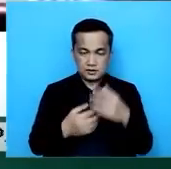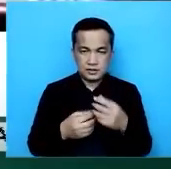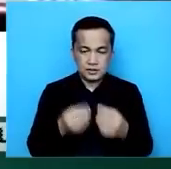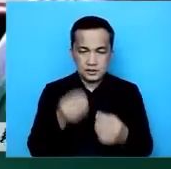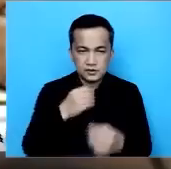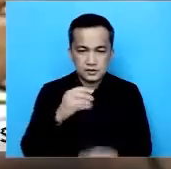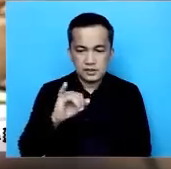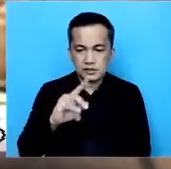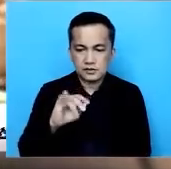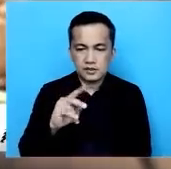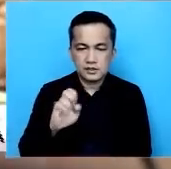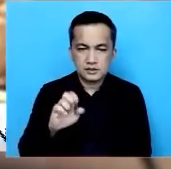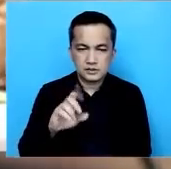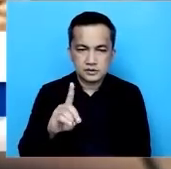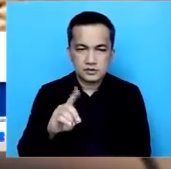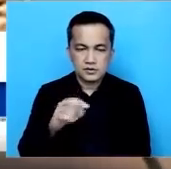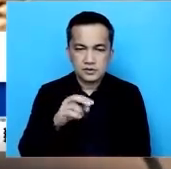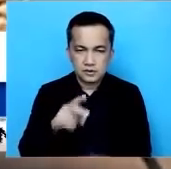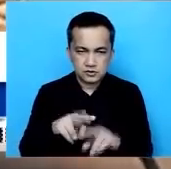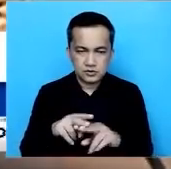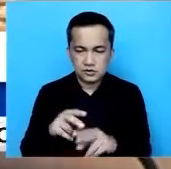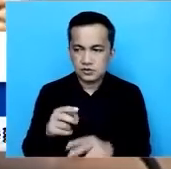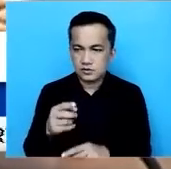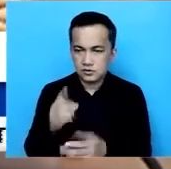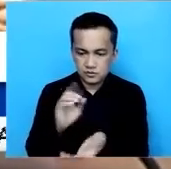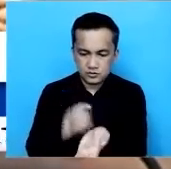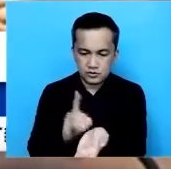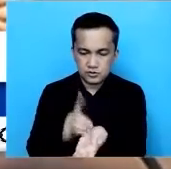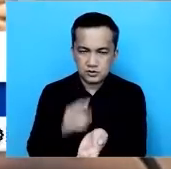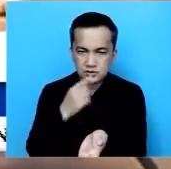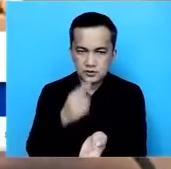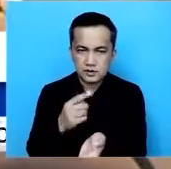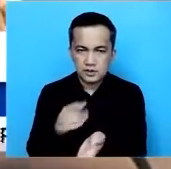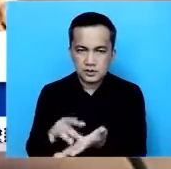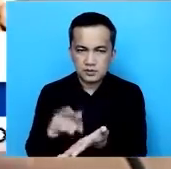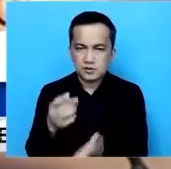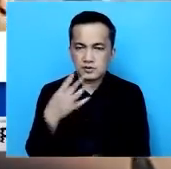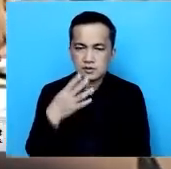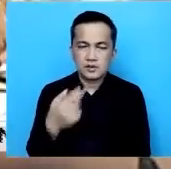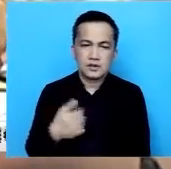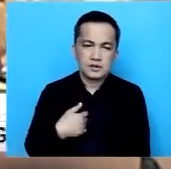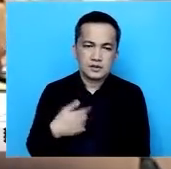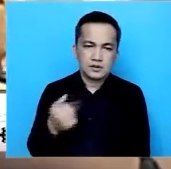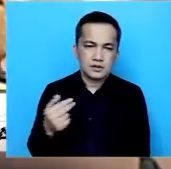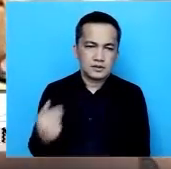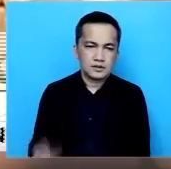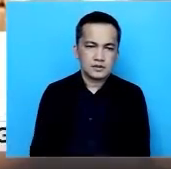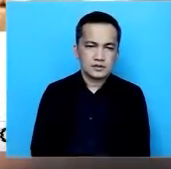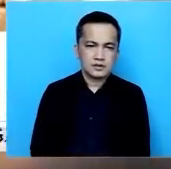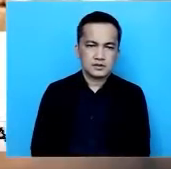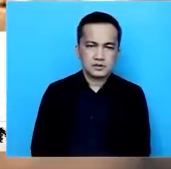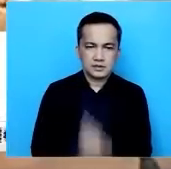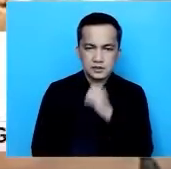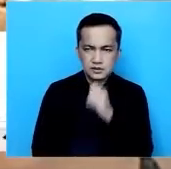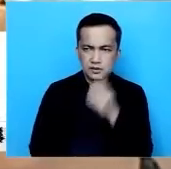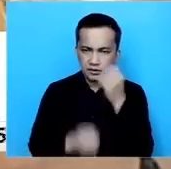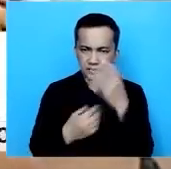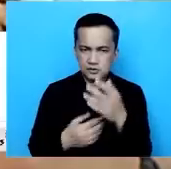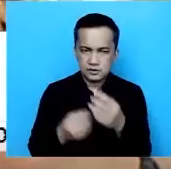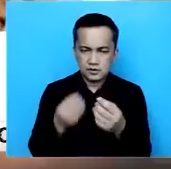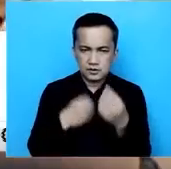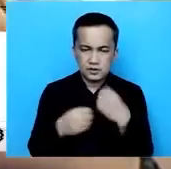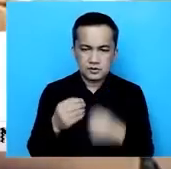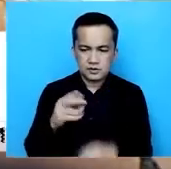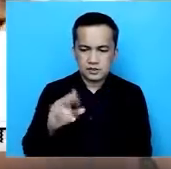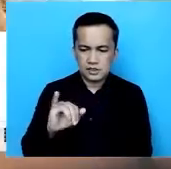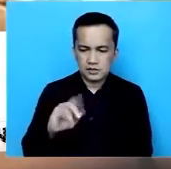iodized salt. Yung doktor ko, sinasabi nila, uminom ako ng gamot. Hindi ako sinasabihan na kumain ako yan ng